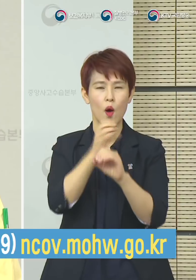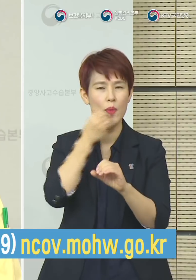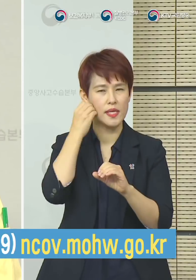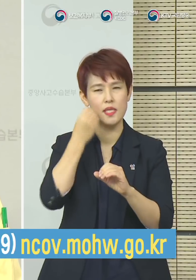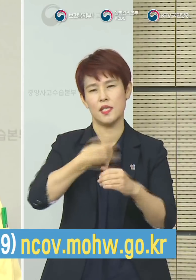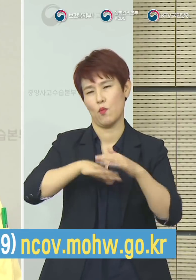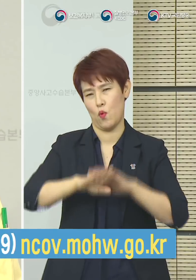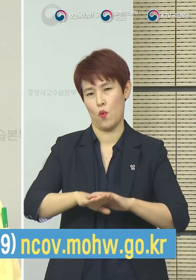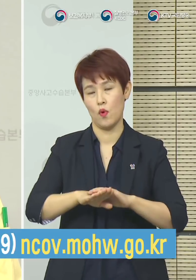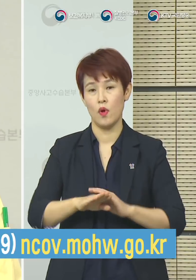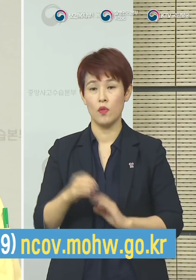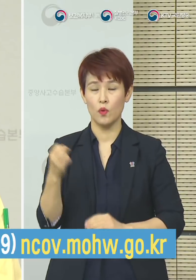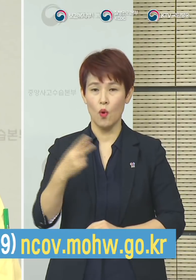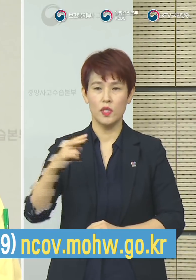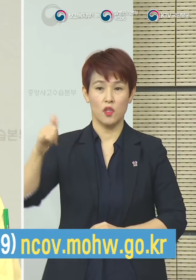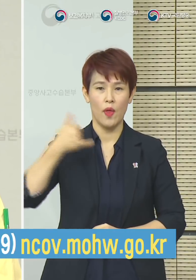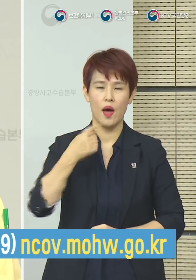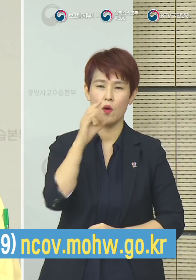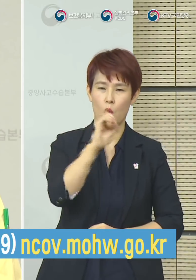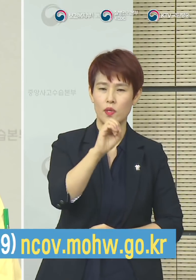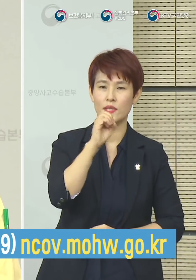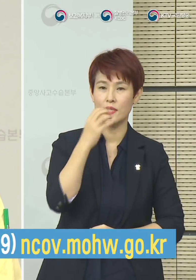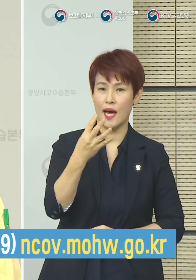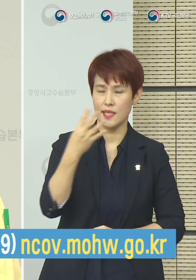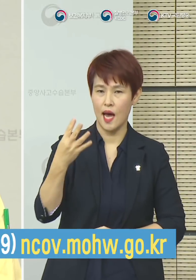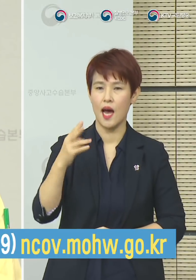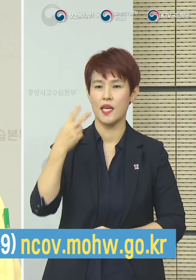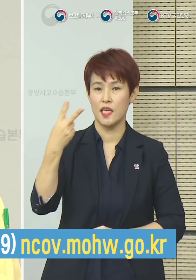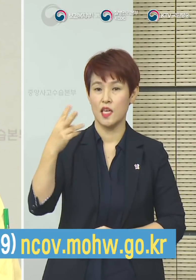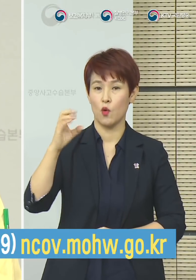참고하시거나 전화